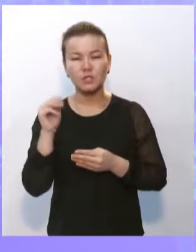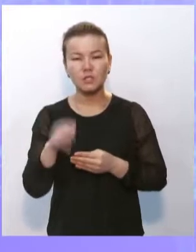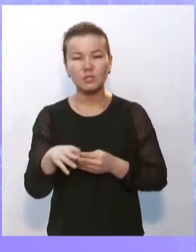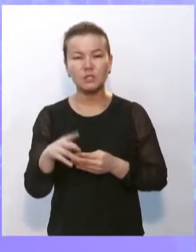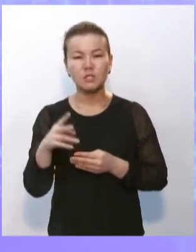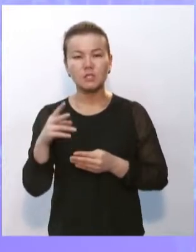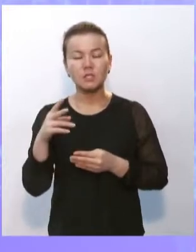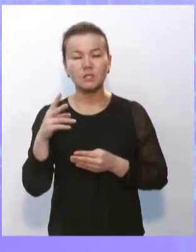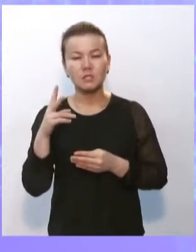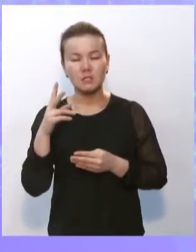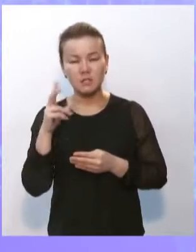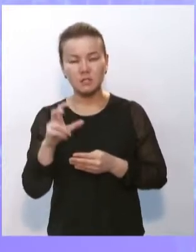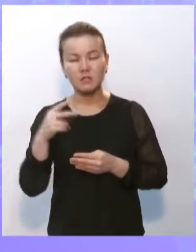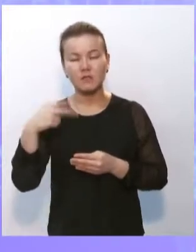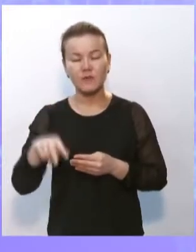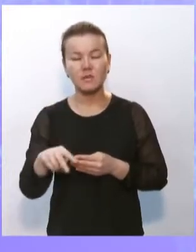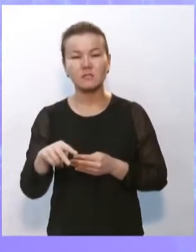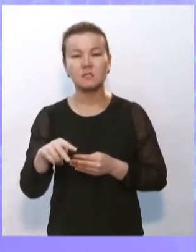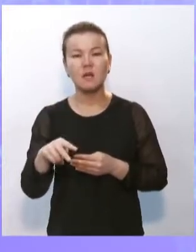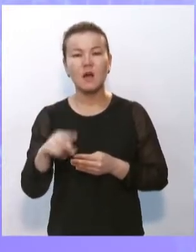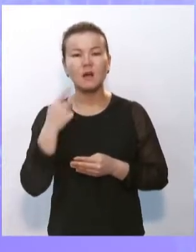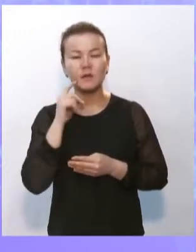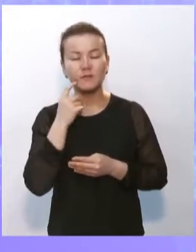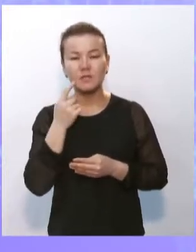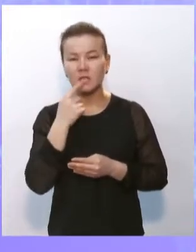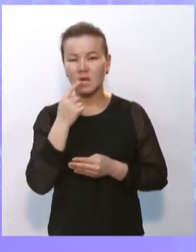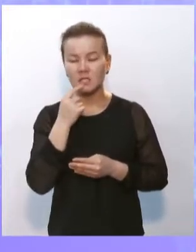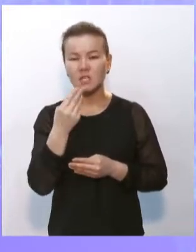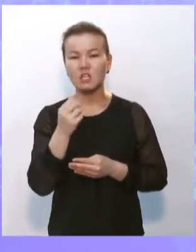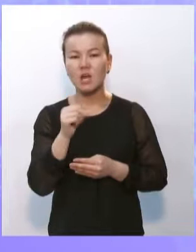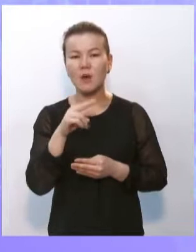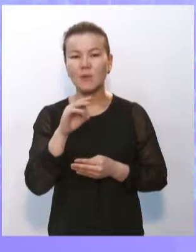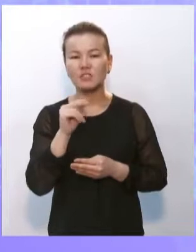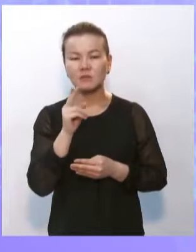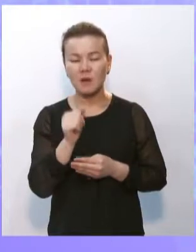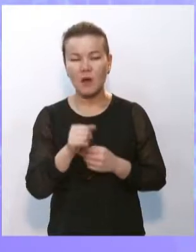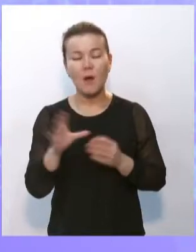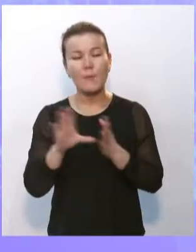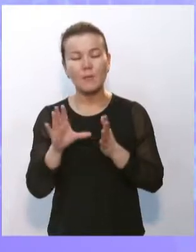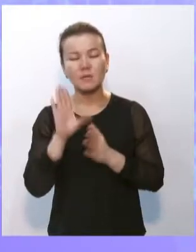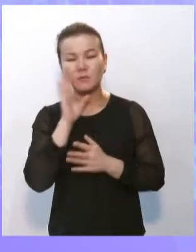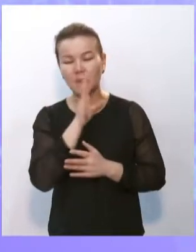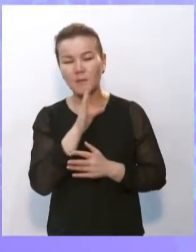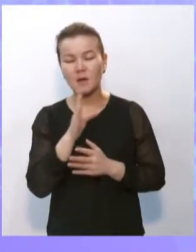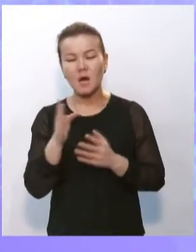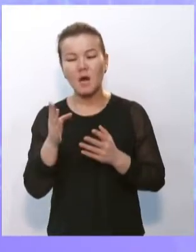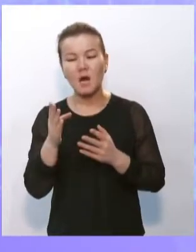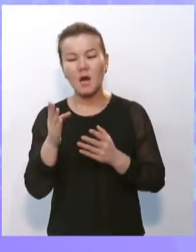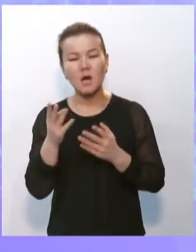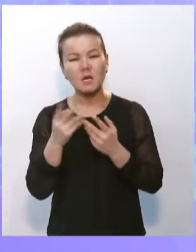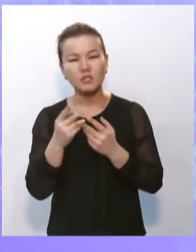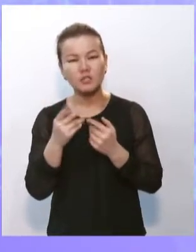4326 конфет красная шапочка помоги маме рассчитать